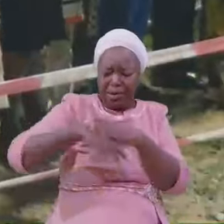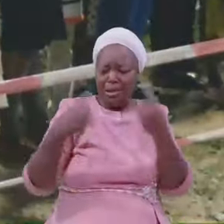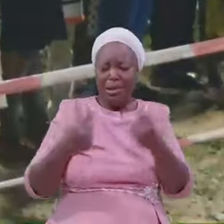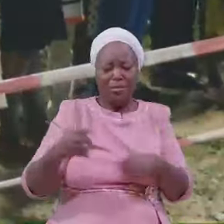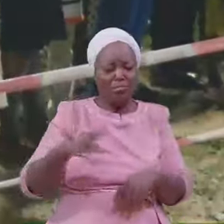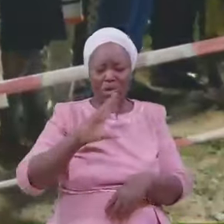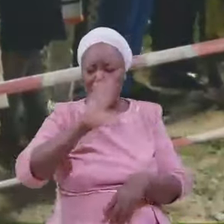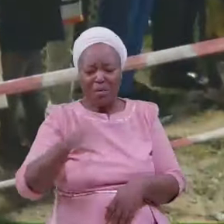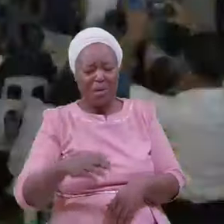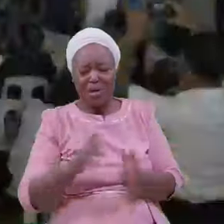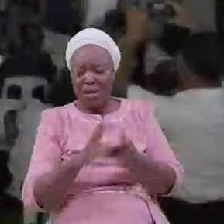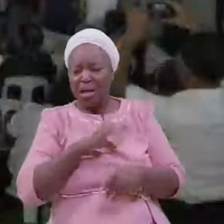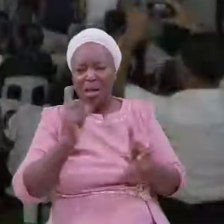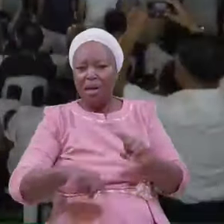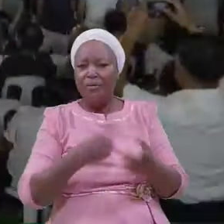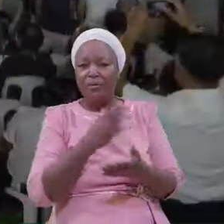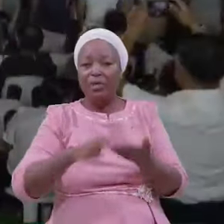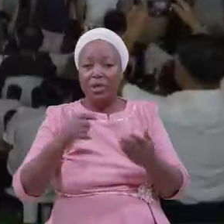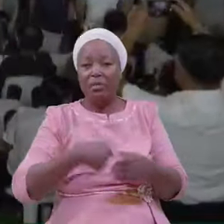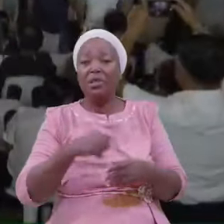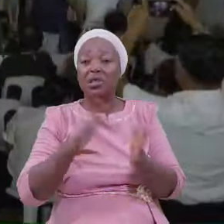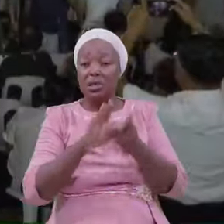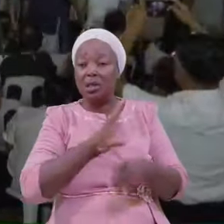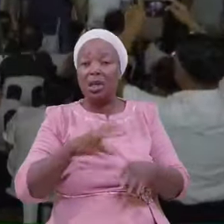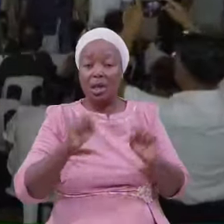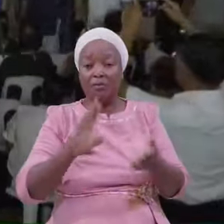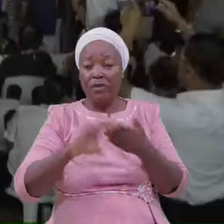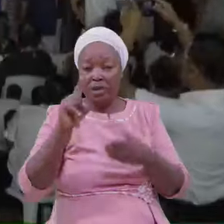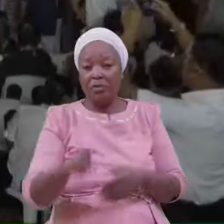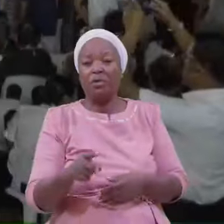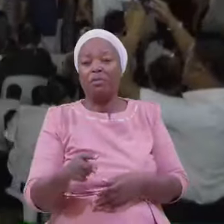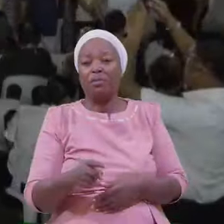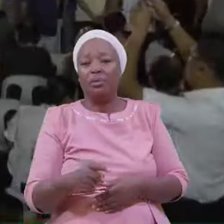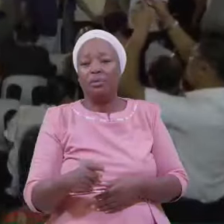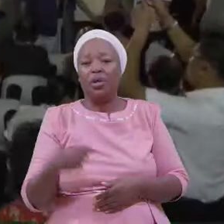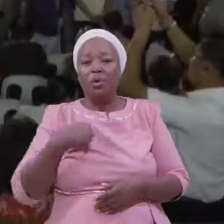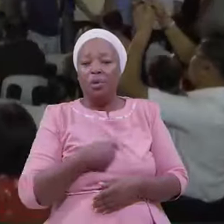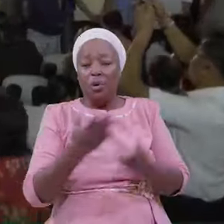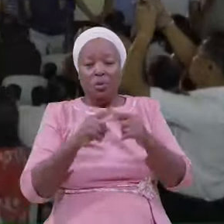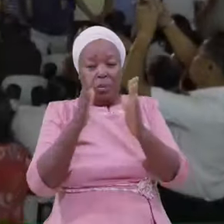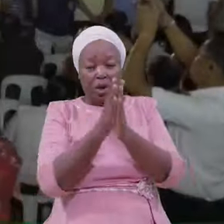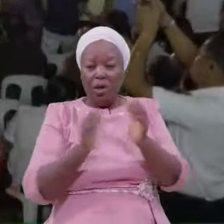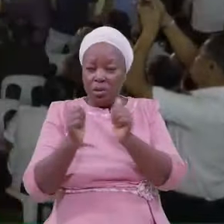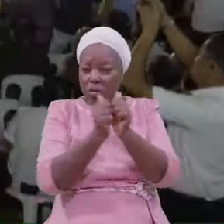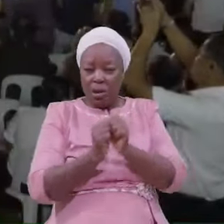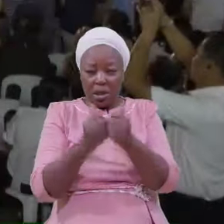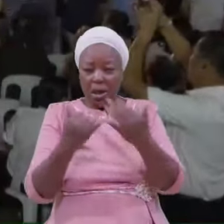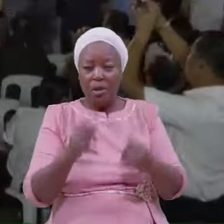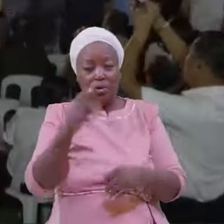We're going to pray together now. Mananalangin na tayo ngayon. You perceive the salvation is